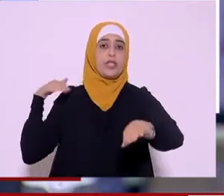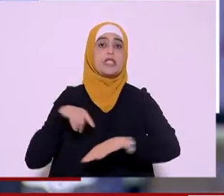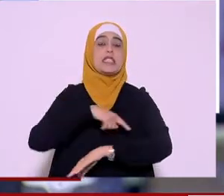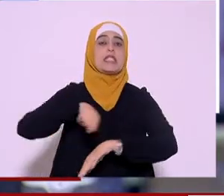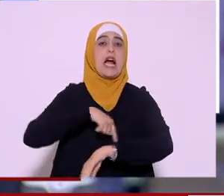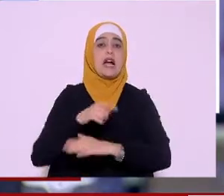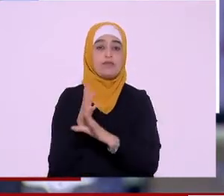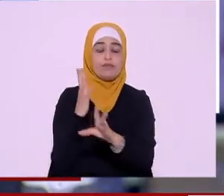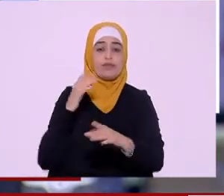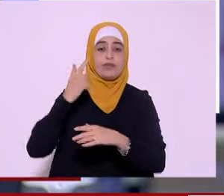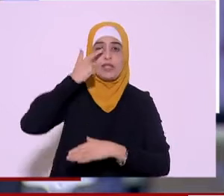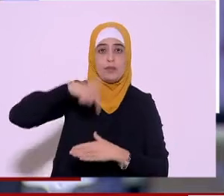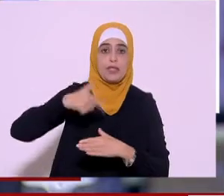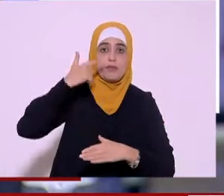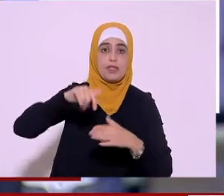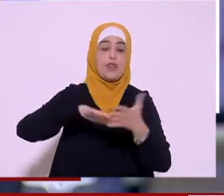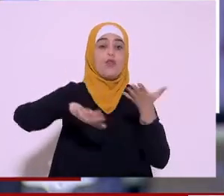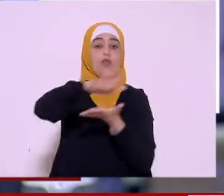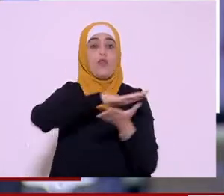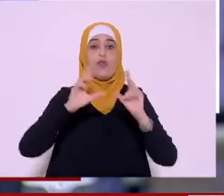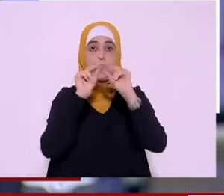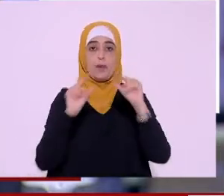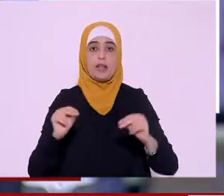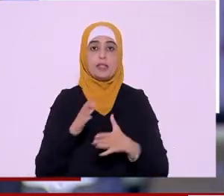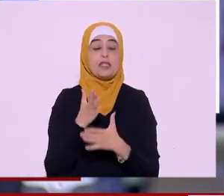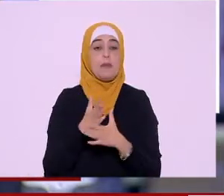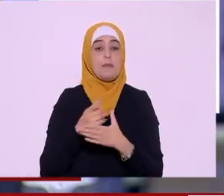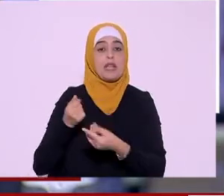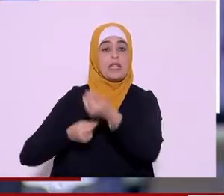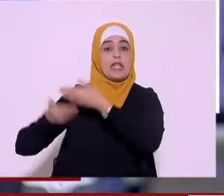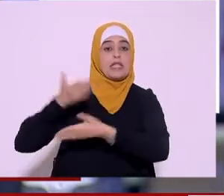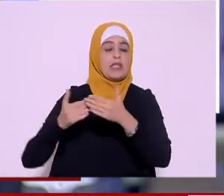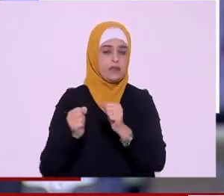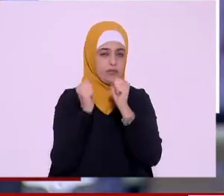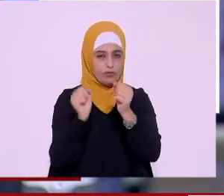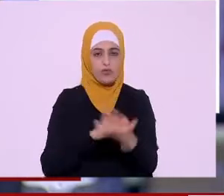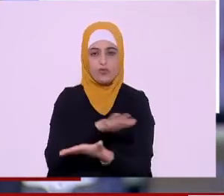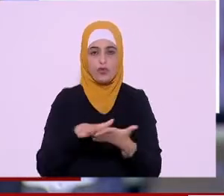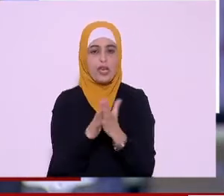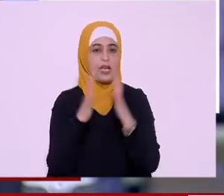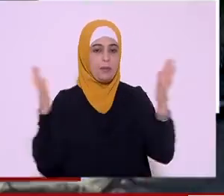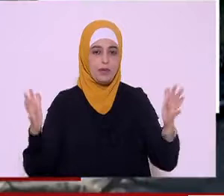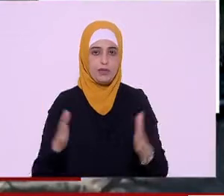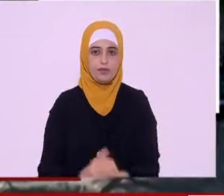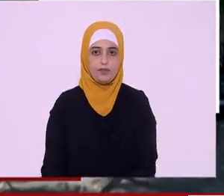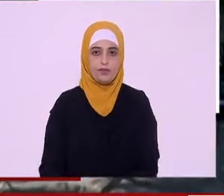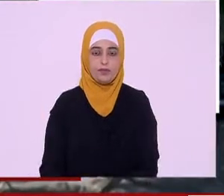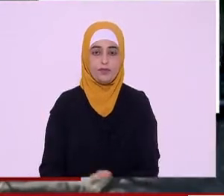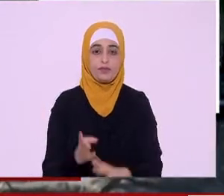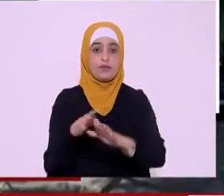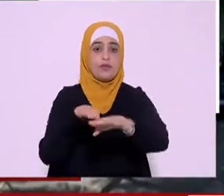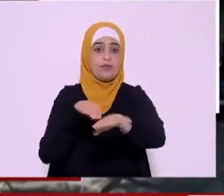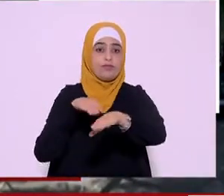لساعات أمام محطات الوقود في مختلف أنحاء لبنان وسط أزمة اقتصادية متفاقمة. هذا